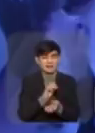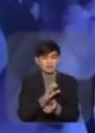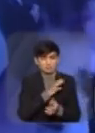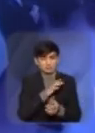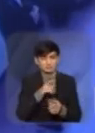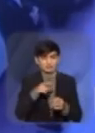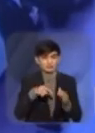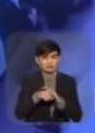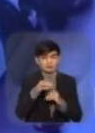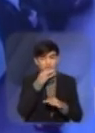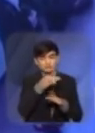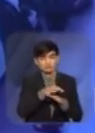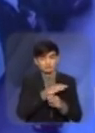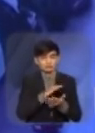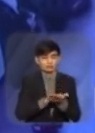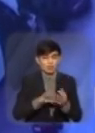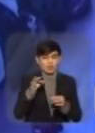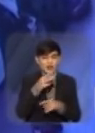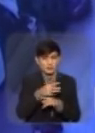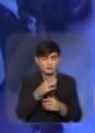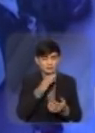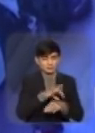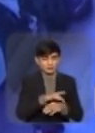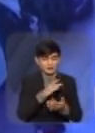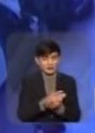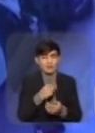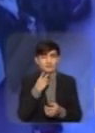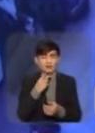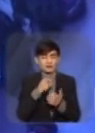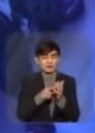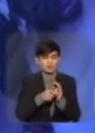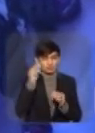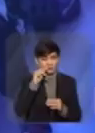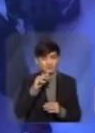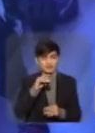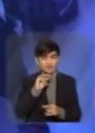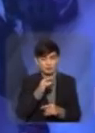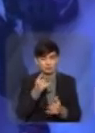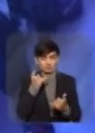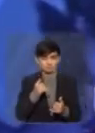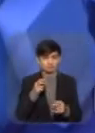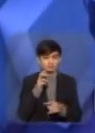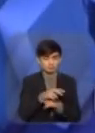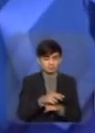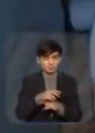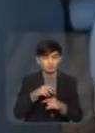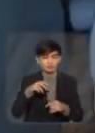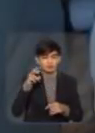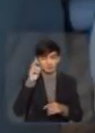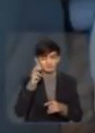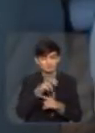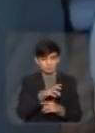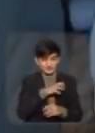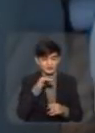сыныптасы тазалықшыға айтқан сәті де камераға жазған. Ал екінші сынып оқушысы дәретханаға кіріп іш киімін жуғанын айтады. Тіпті үлкен